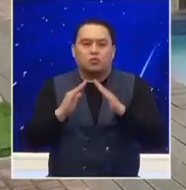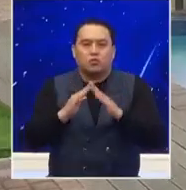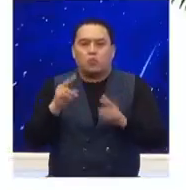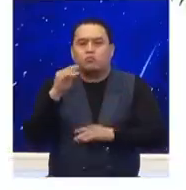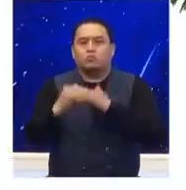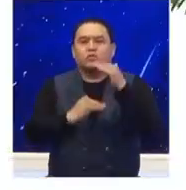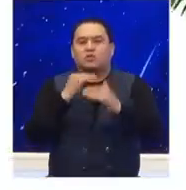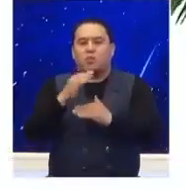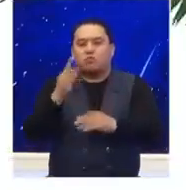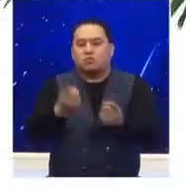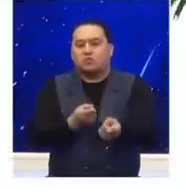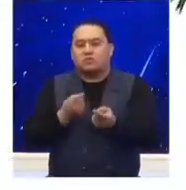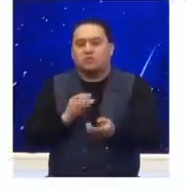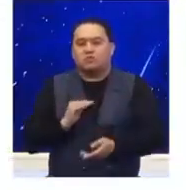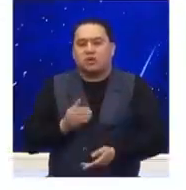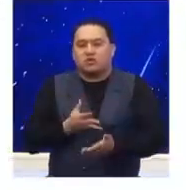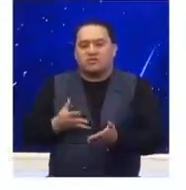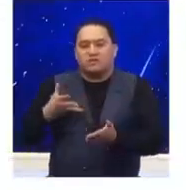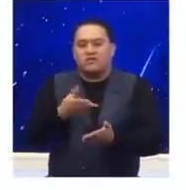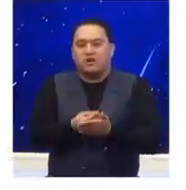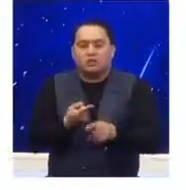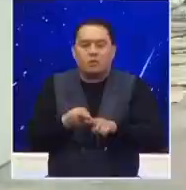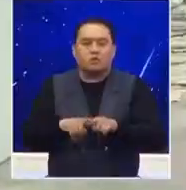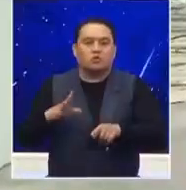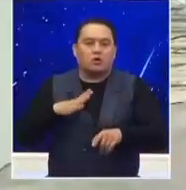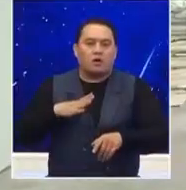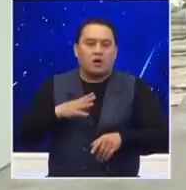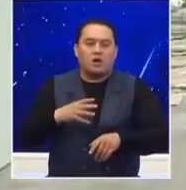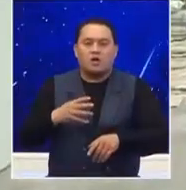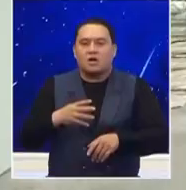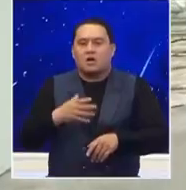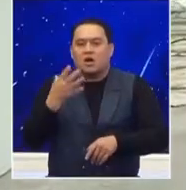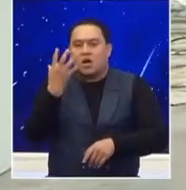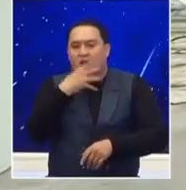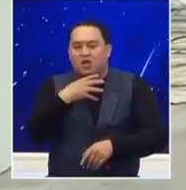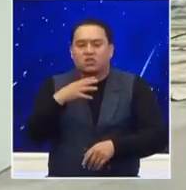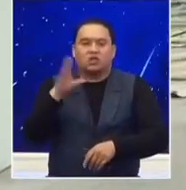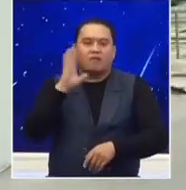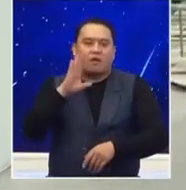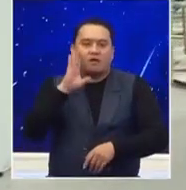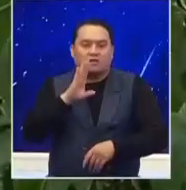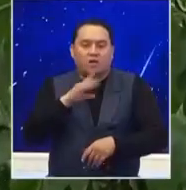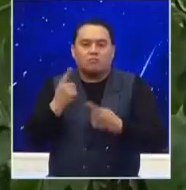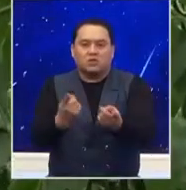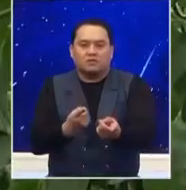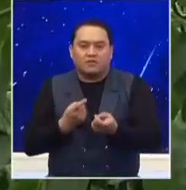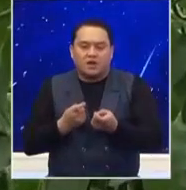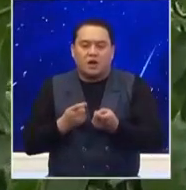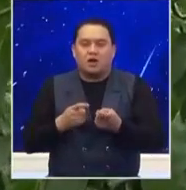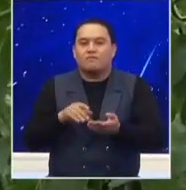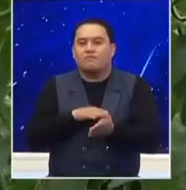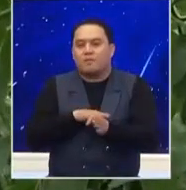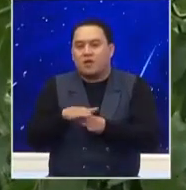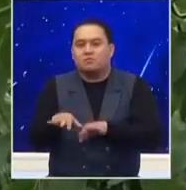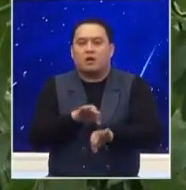перспективы у региона и в привлечении частного капиталовложения. За счет горячих источников и хорошего климата район привлекателен для